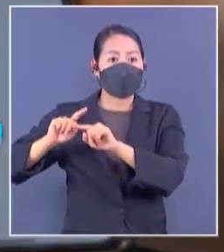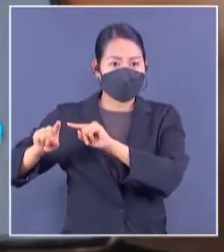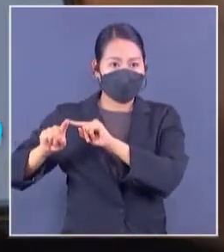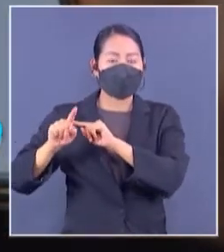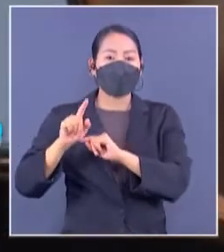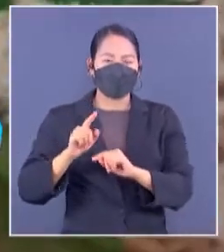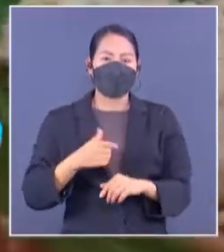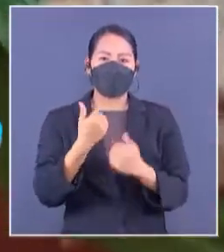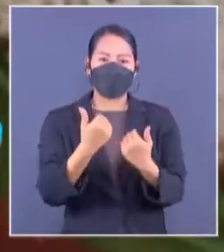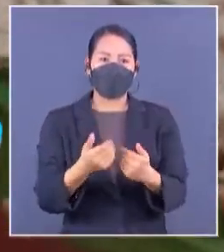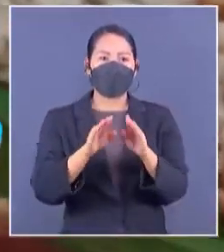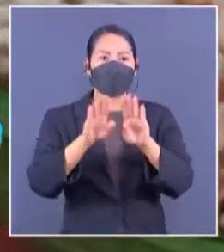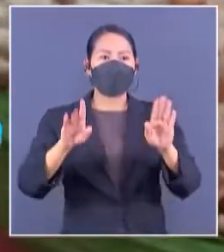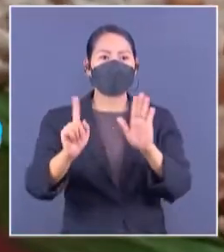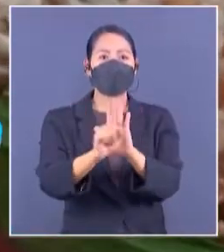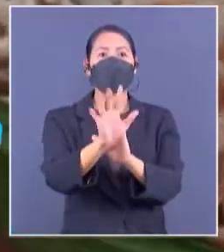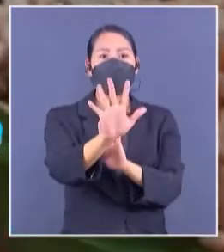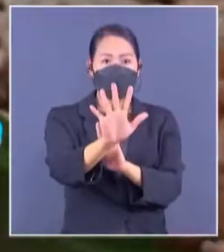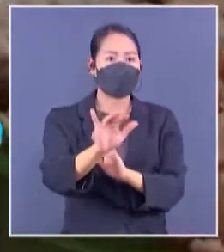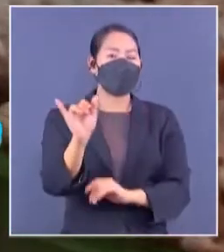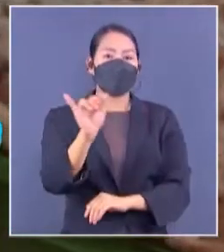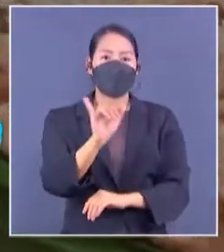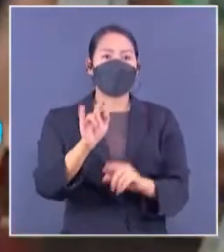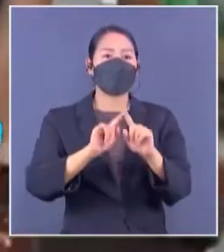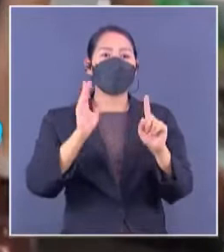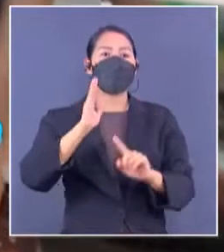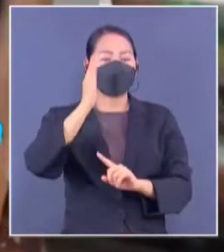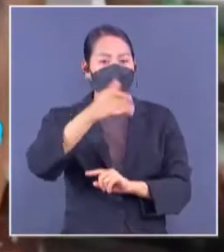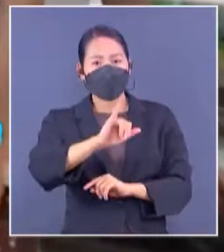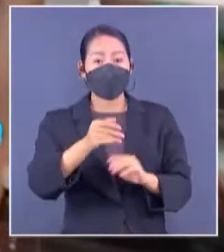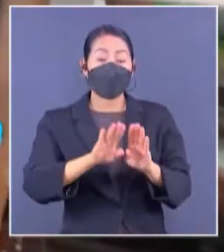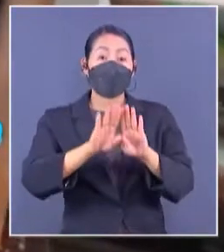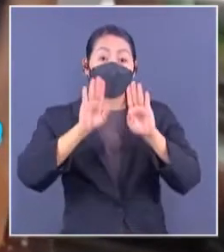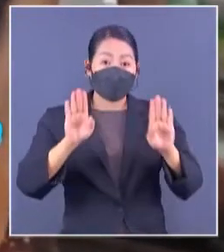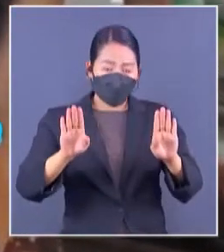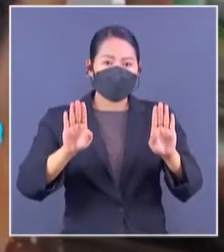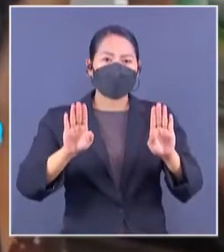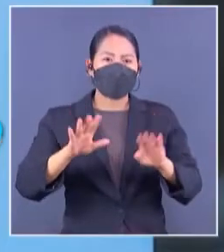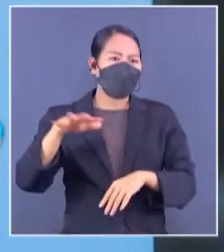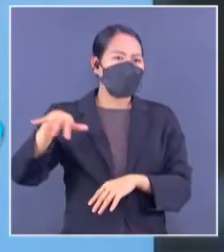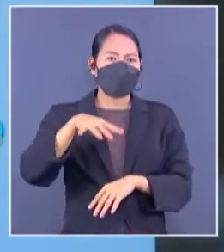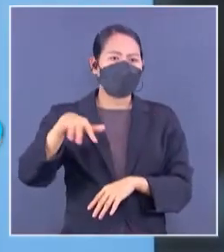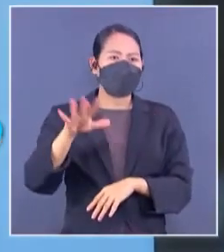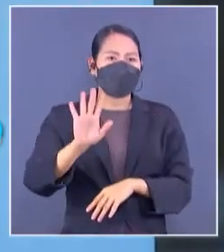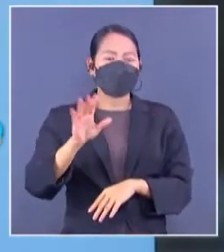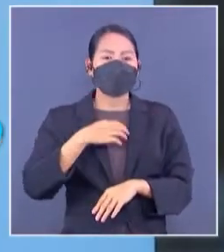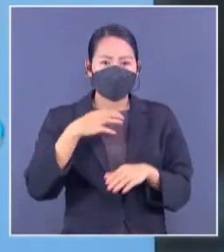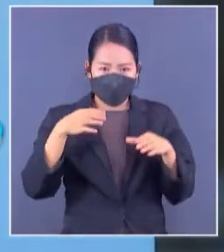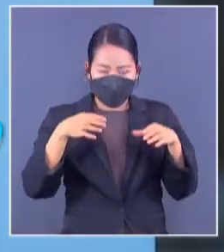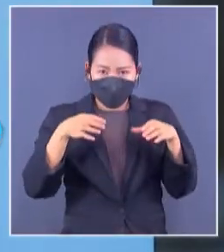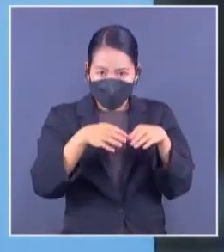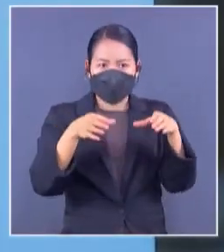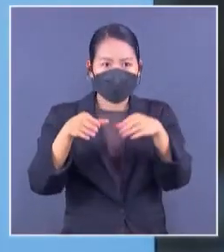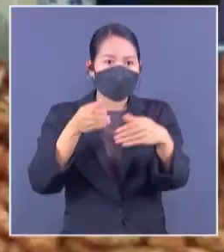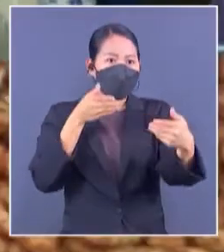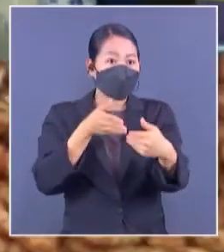คะอาจจะเปิดรับสมัครแบบเฉพาะเจาะจงมากยิ่งขึ้นไม่ใช่เป็นการทั่วไปเหมือนครั้งก่อนซึ่งกำลังประเมินเงื่อนไขเกณฑ์ราย